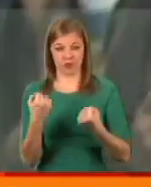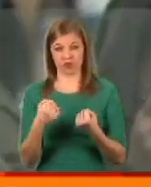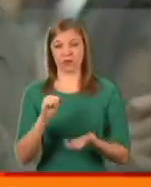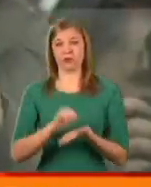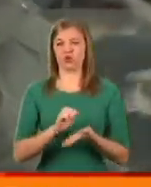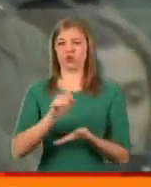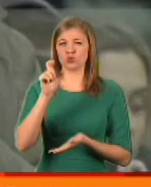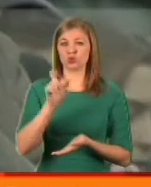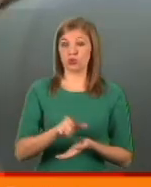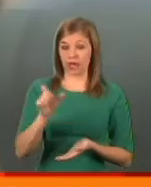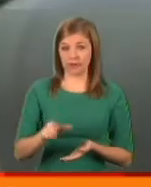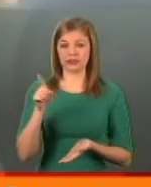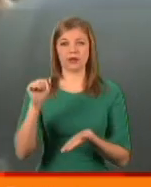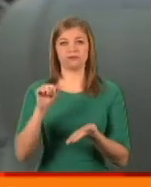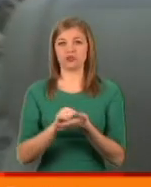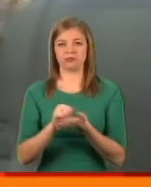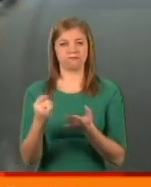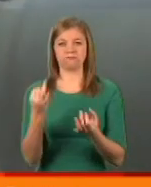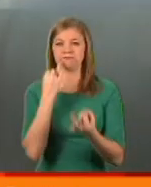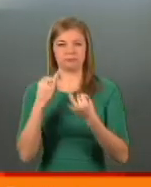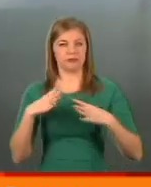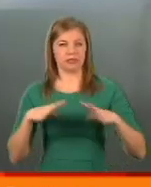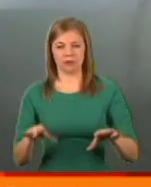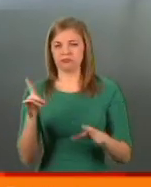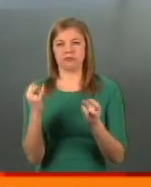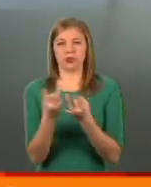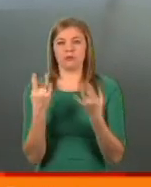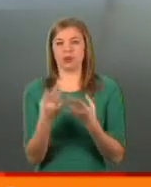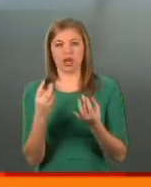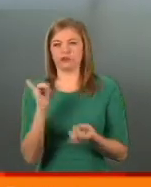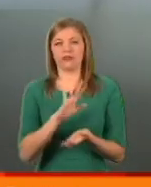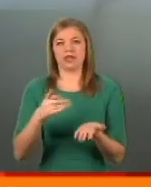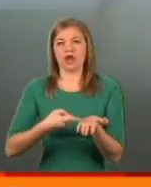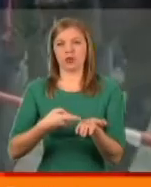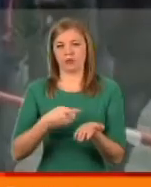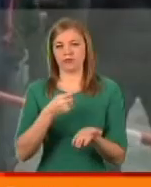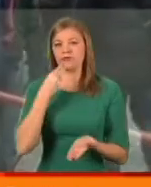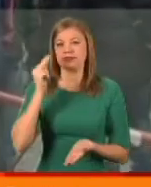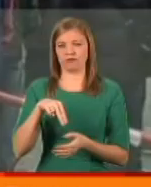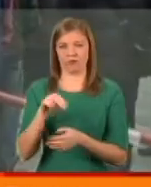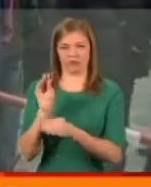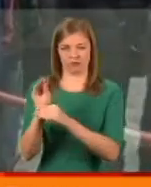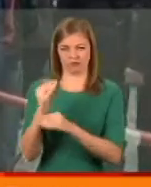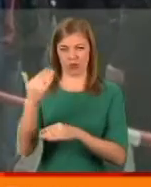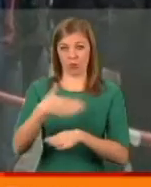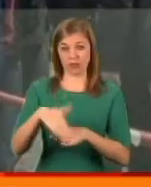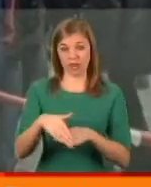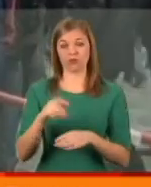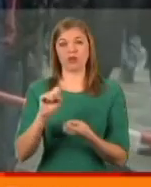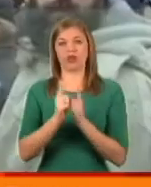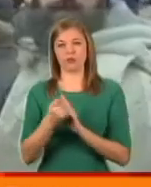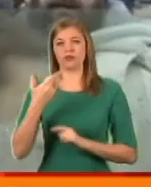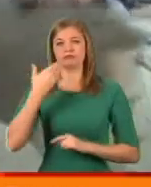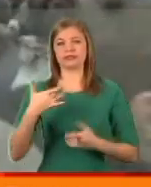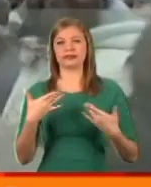журналістами Саакашвілі не спілкувався і не пояснював, і не аргументував звинувачення на його адресу. Натомість вийшов і